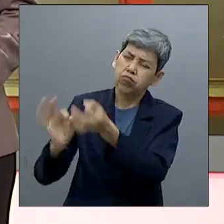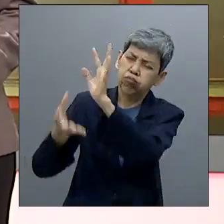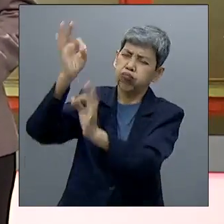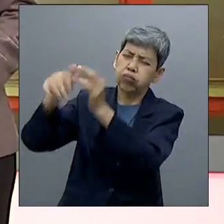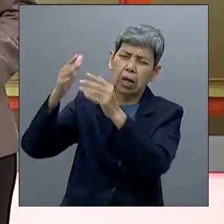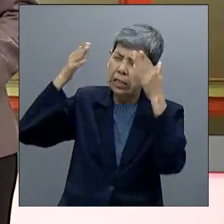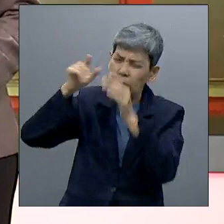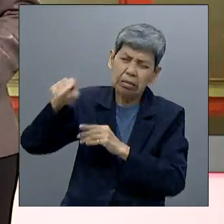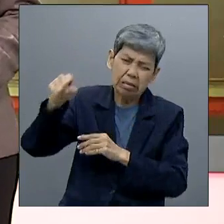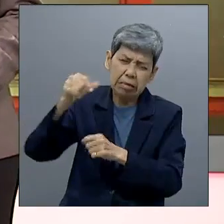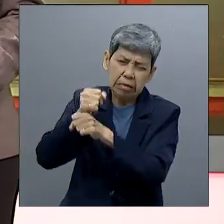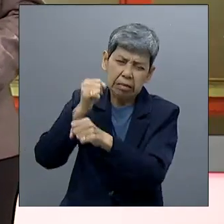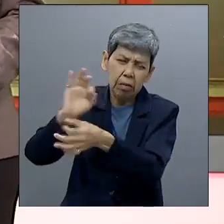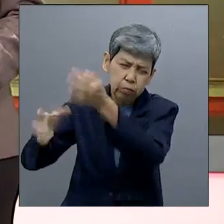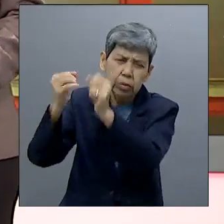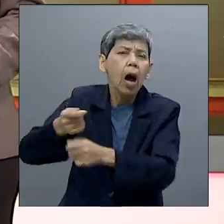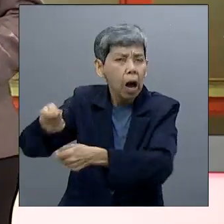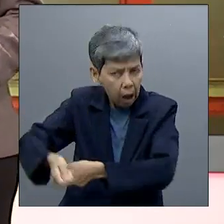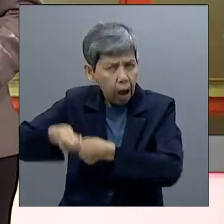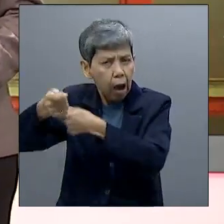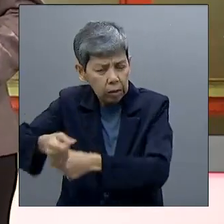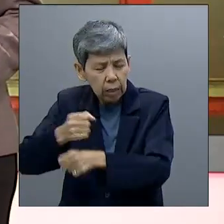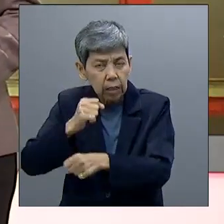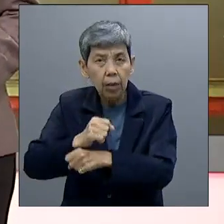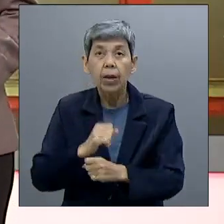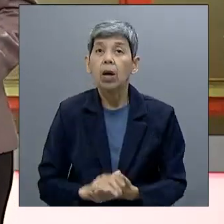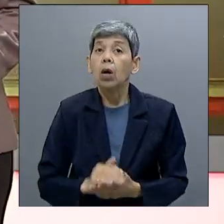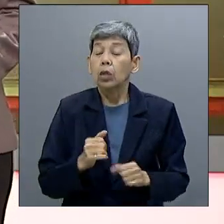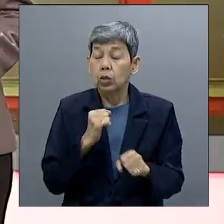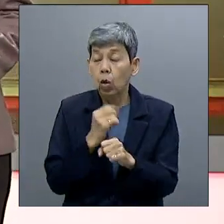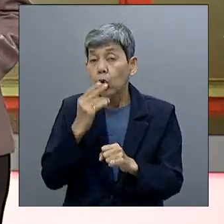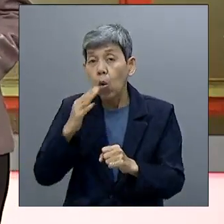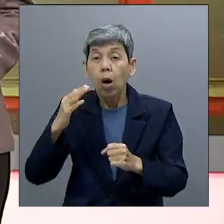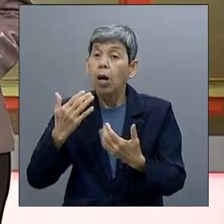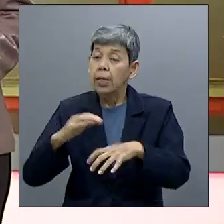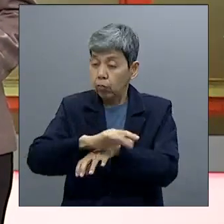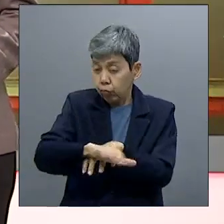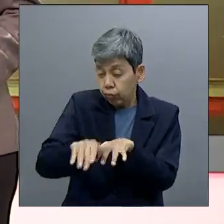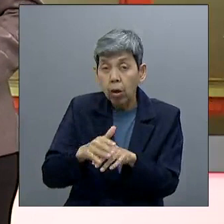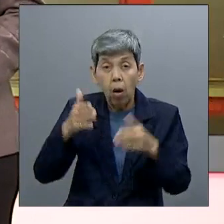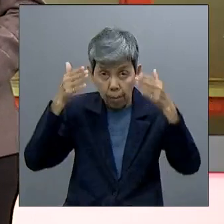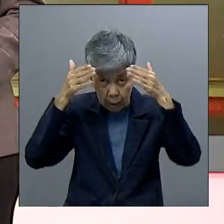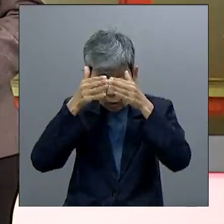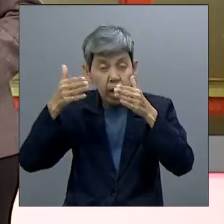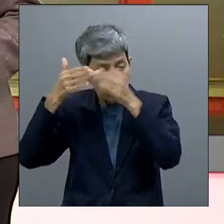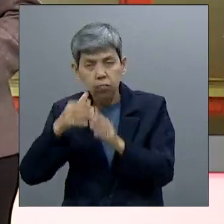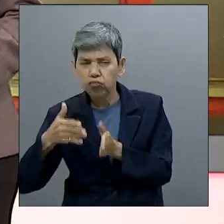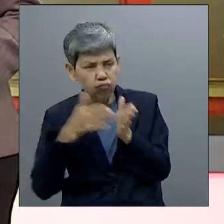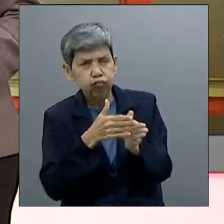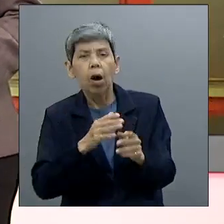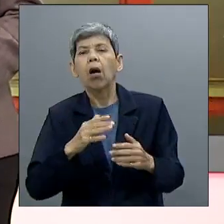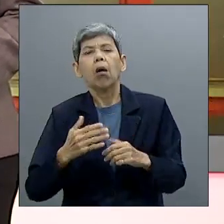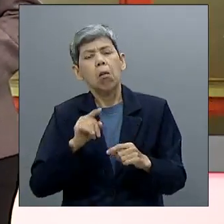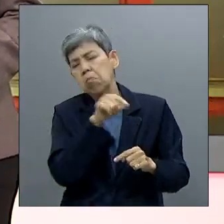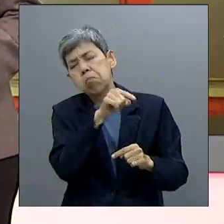ในอินโดนีเซียเนี่ยเผาถางป่าทำเกษตรกรรมโดยเฉพาะตอนกลางกับตอนใต้ของเกาะกาลิมันตันส่วนอินโดนีเซียก็ยืนกราน